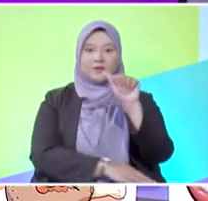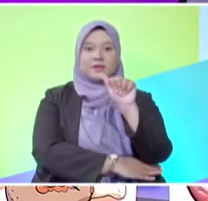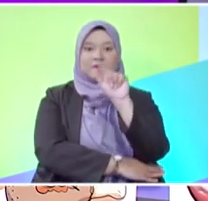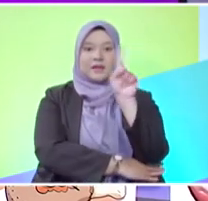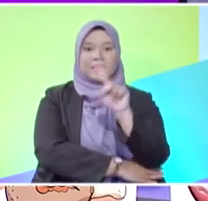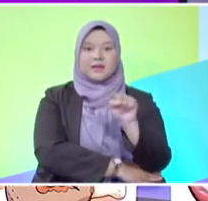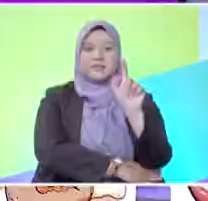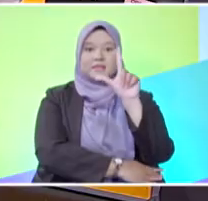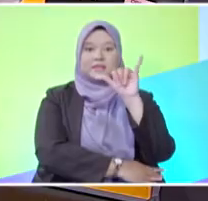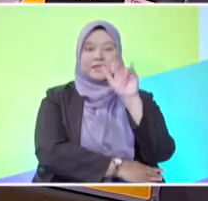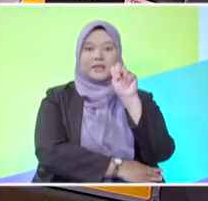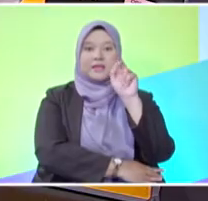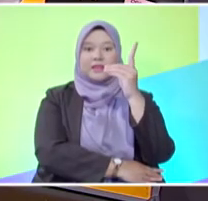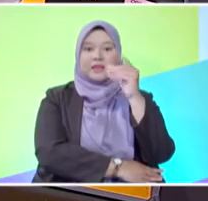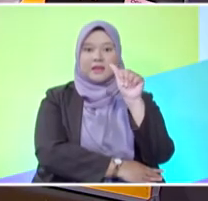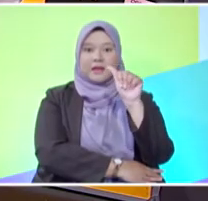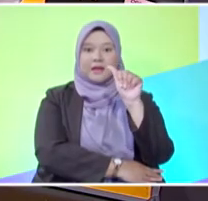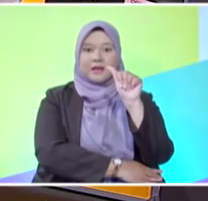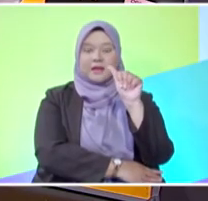Jowo Assalamualaikum